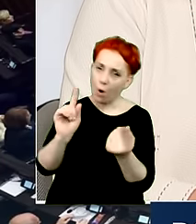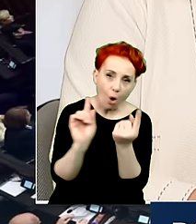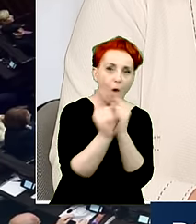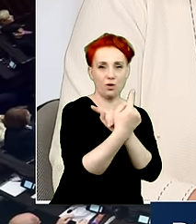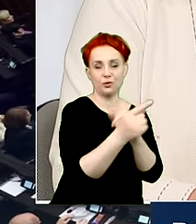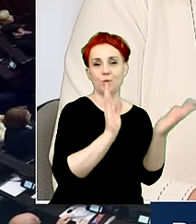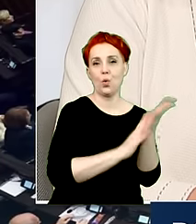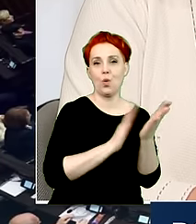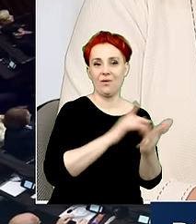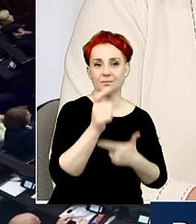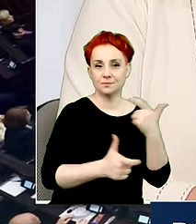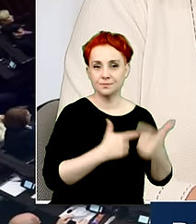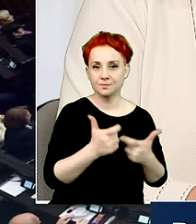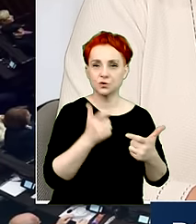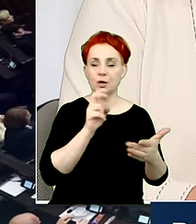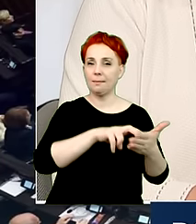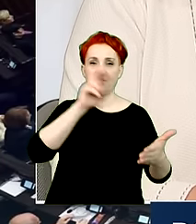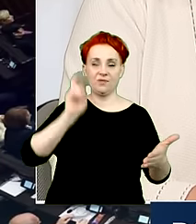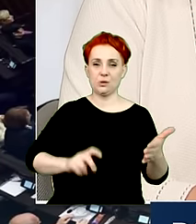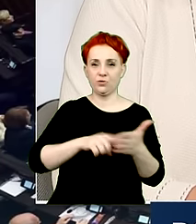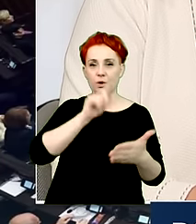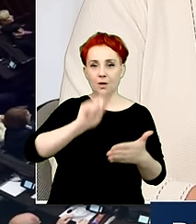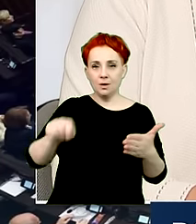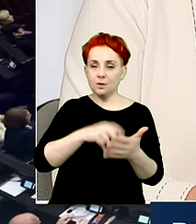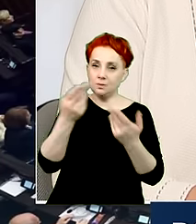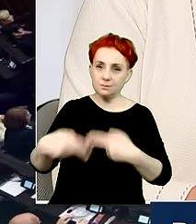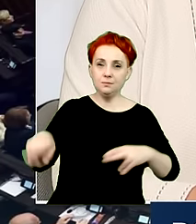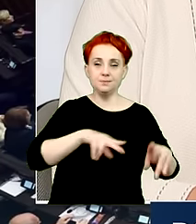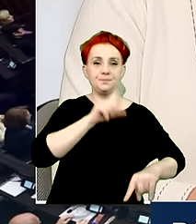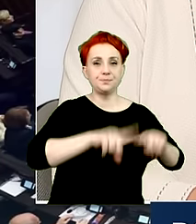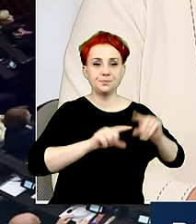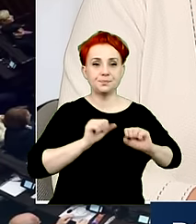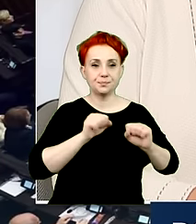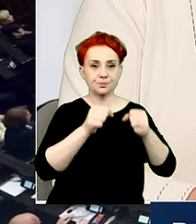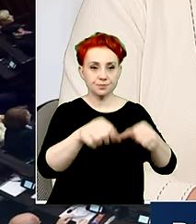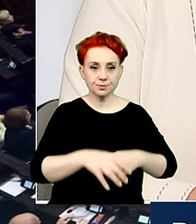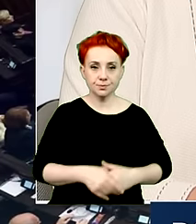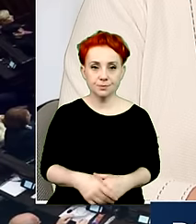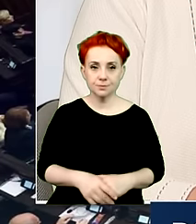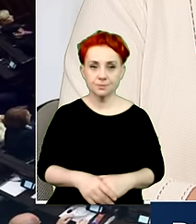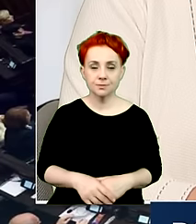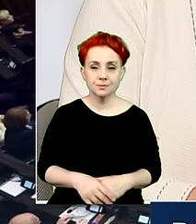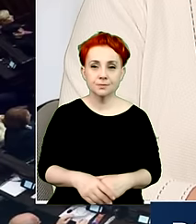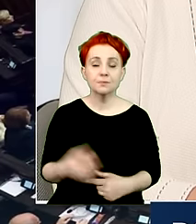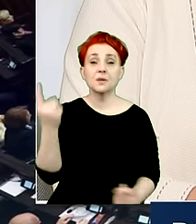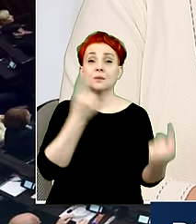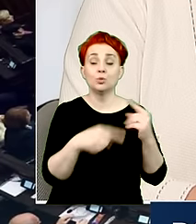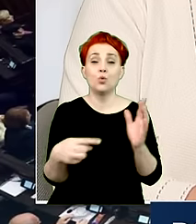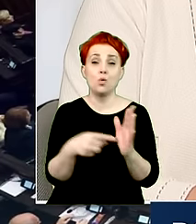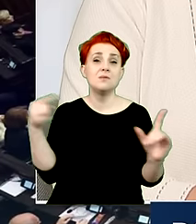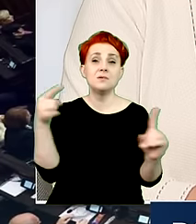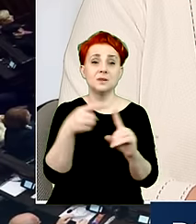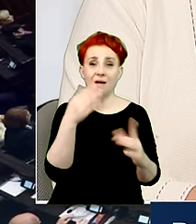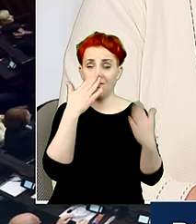uchwałę, że rezygnuje z likwidacji i ponownie wraca do normalnej działalności. I myślę, że ten cel jest taki,